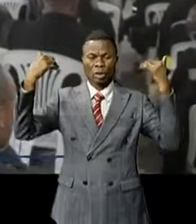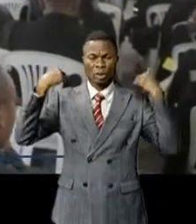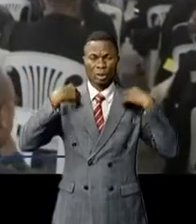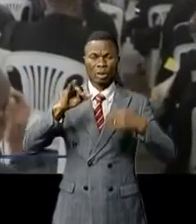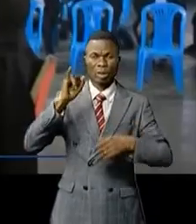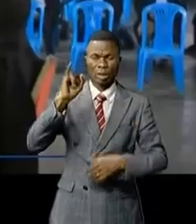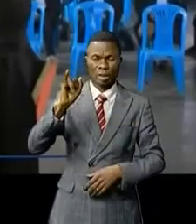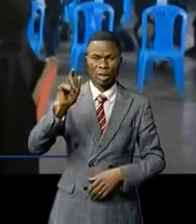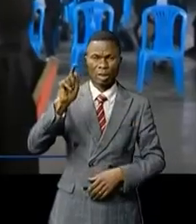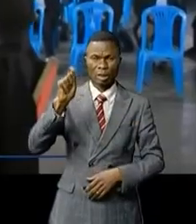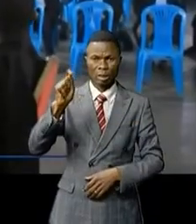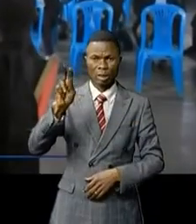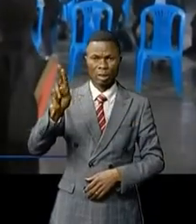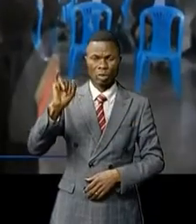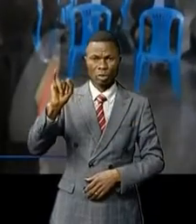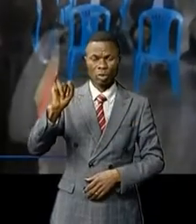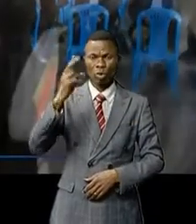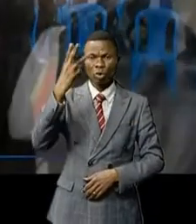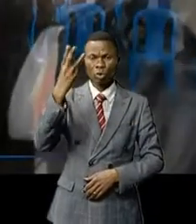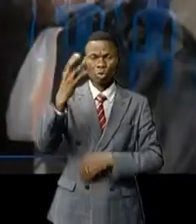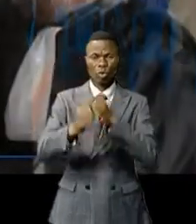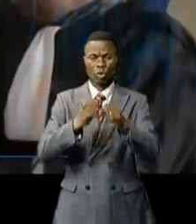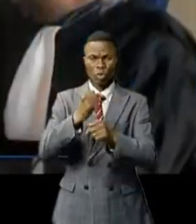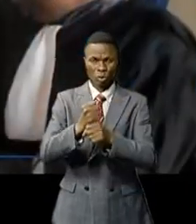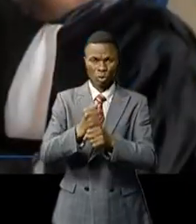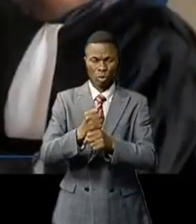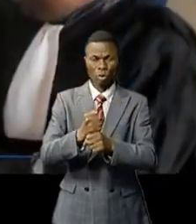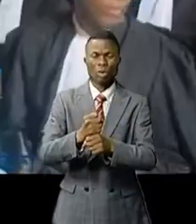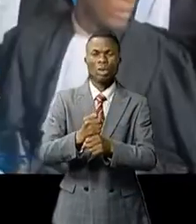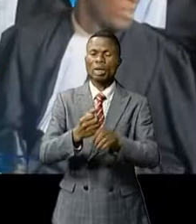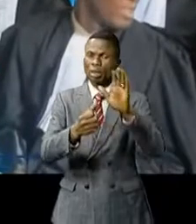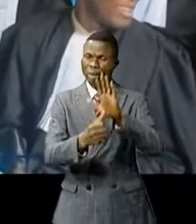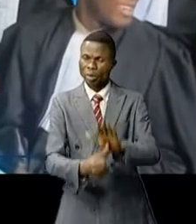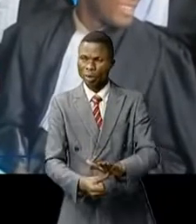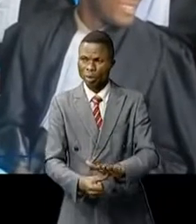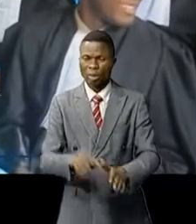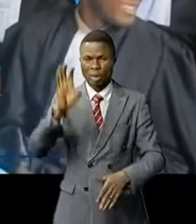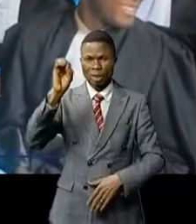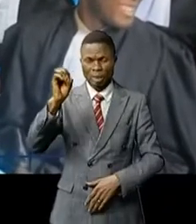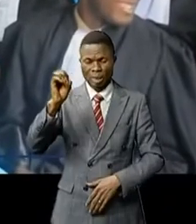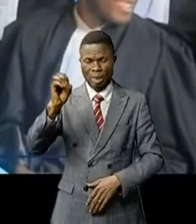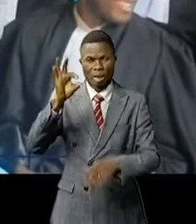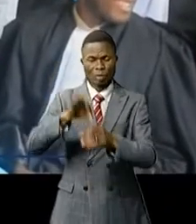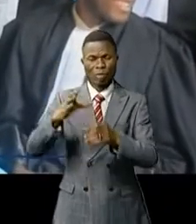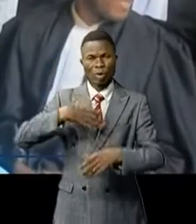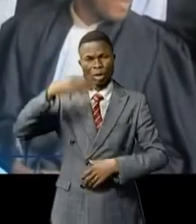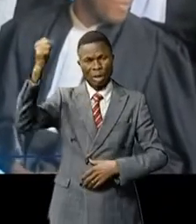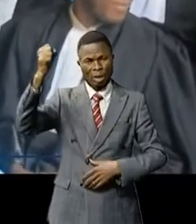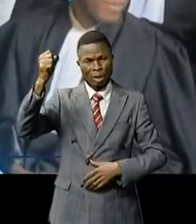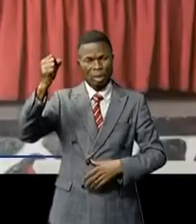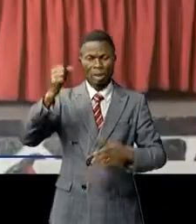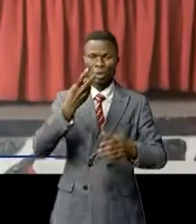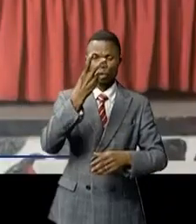l'Ituri pour un nouveau mandat de 3 ans à la majorité écrasante, 50 voix sur 60 votants face à